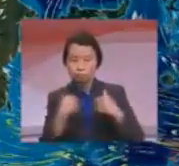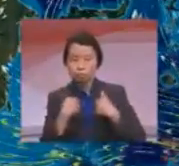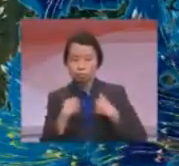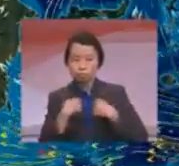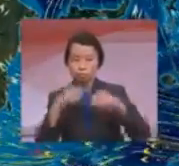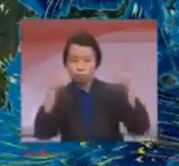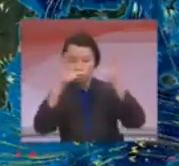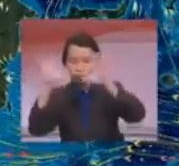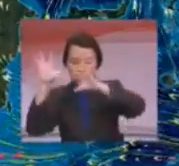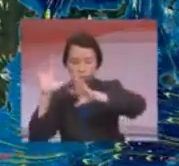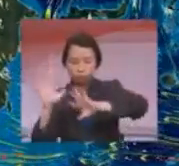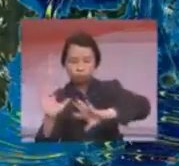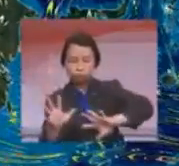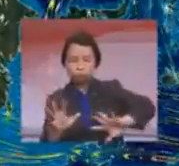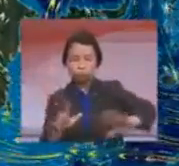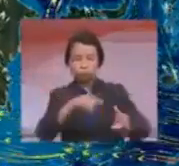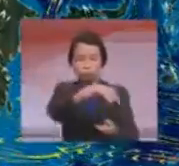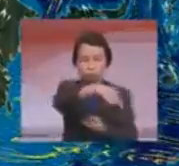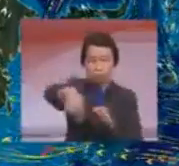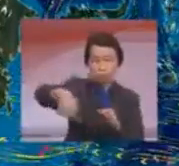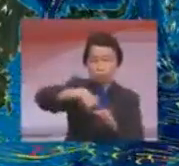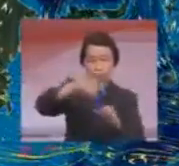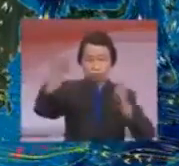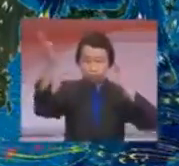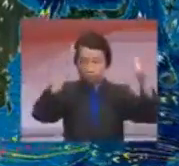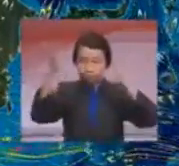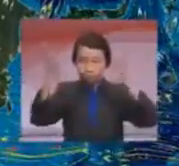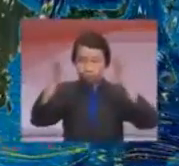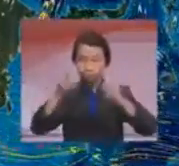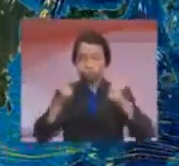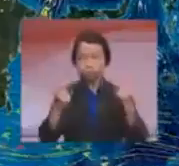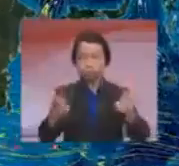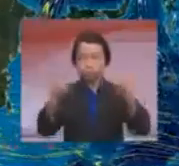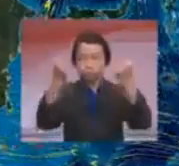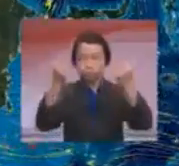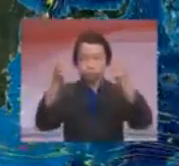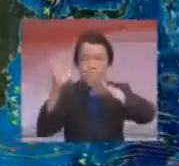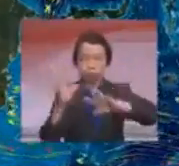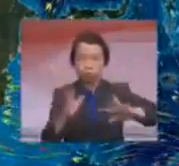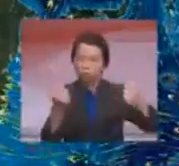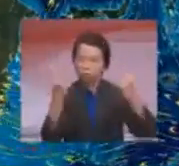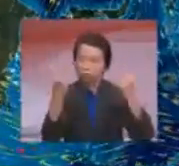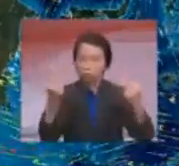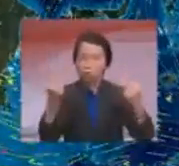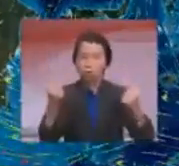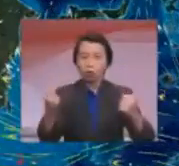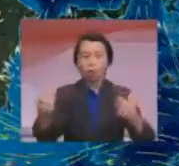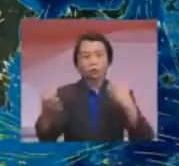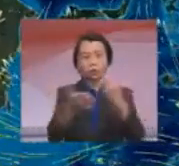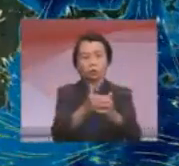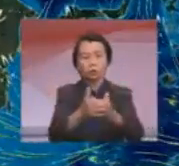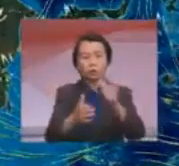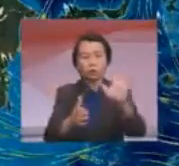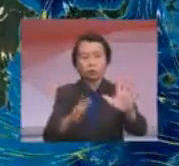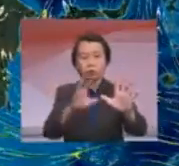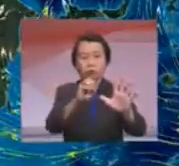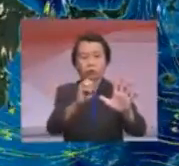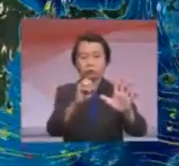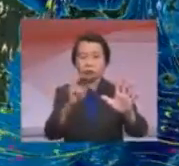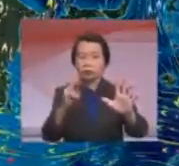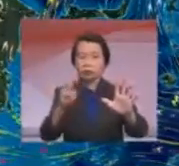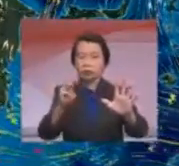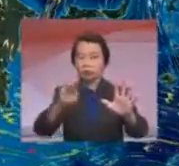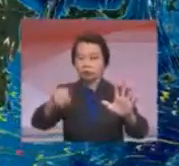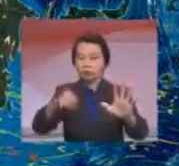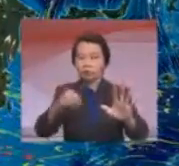kepada corak tiupan angin di rantau negara, di mana kelajuan angin adalah agak kencang, iaitu sehingga 50 km